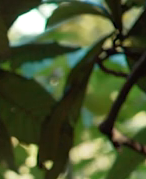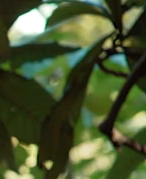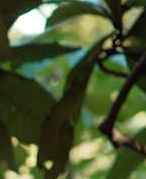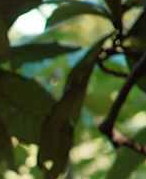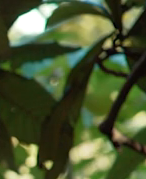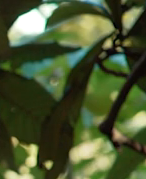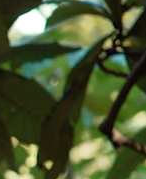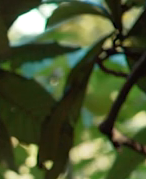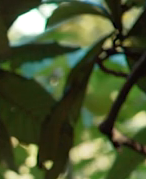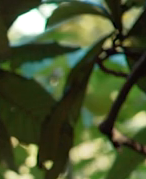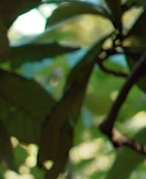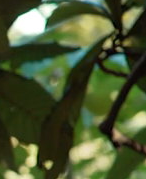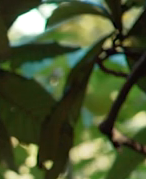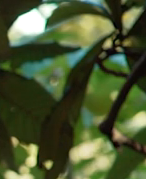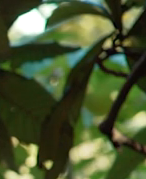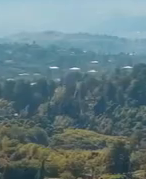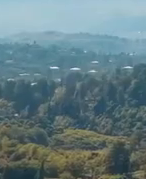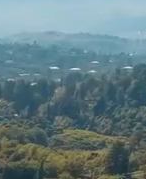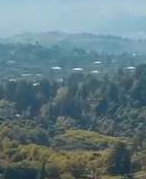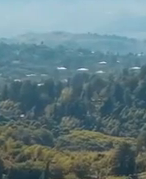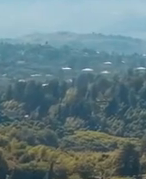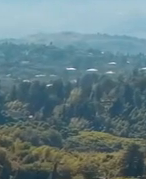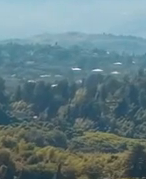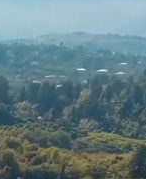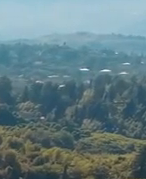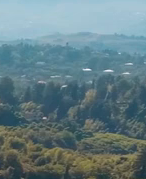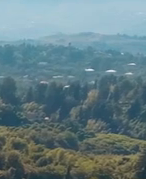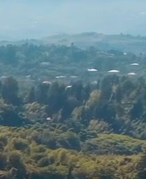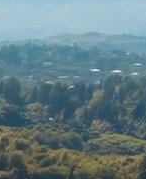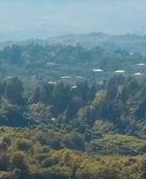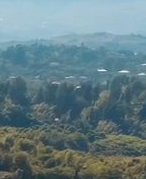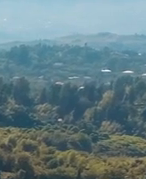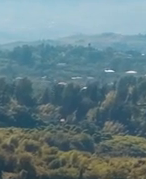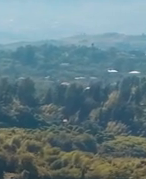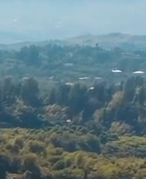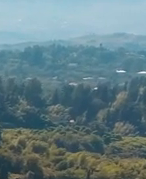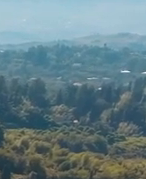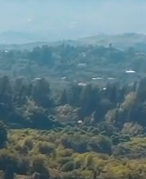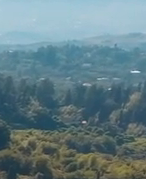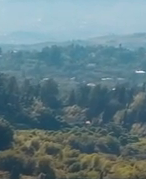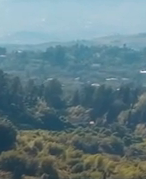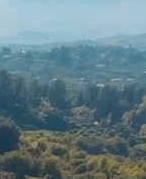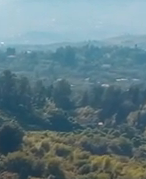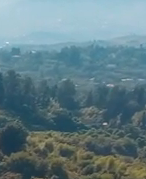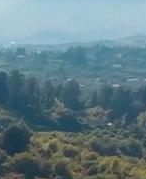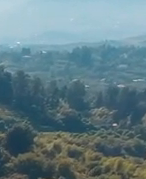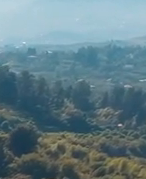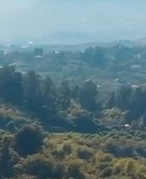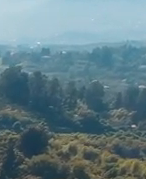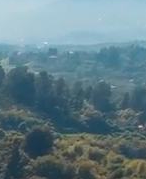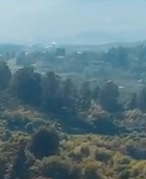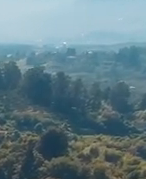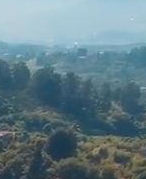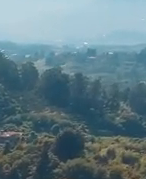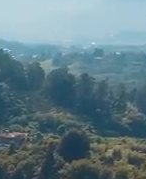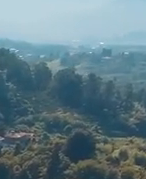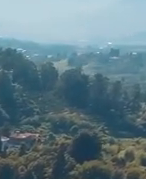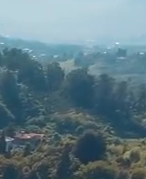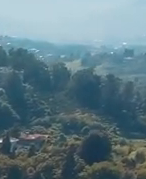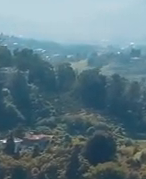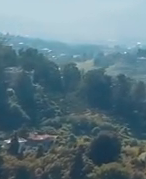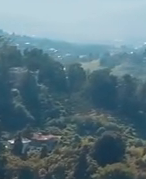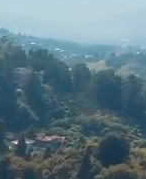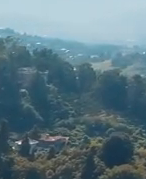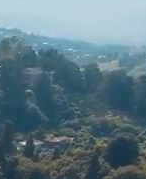ხუთი სმენის არ მქონე ვარ დასაქმებული. Ძალიან მომწონს პირველ რიგში გარემო, სასიამოვნო ხედით,